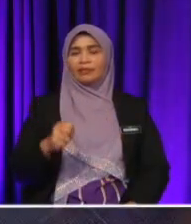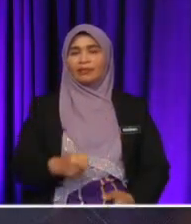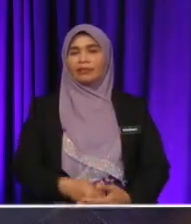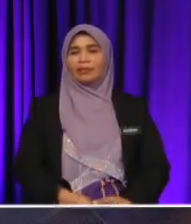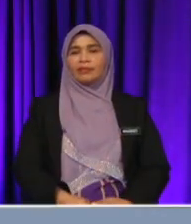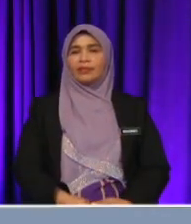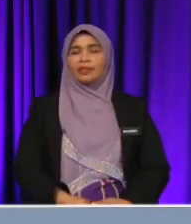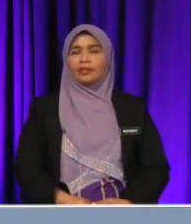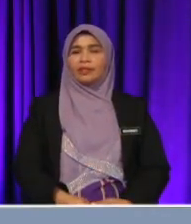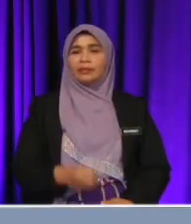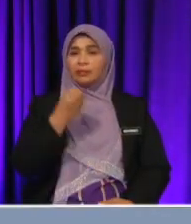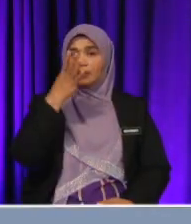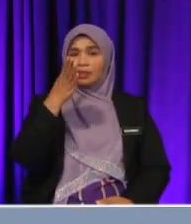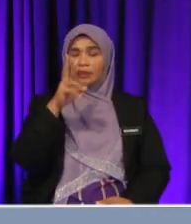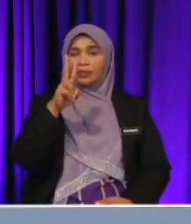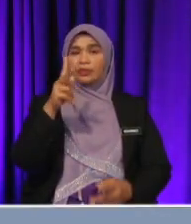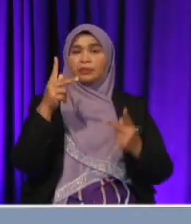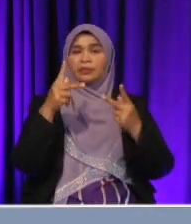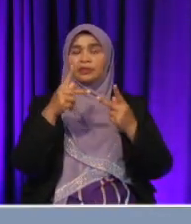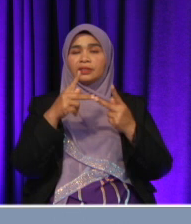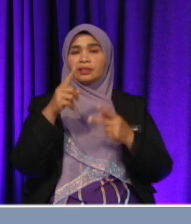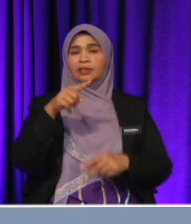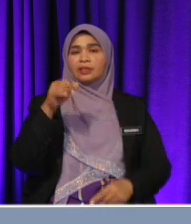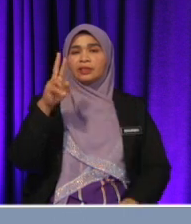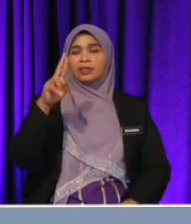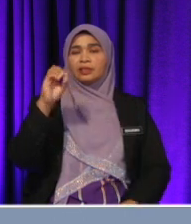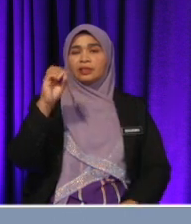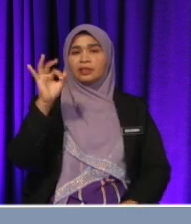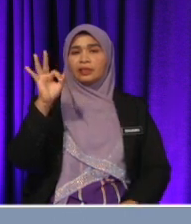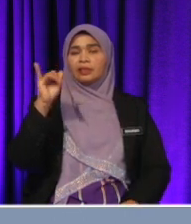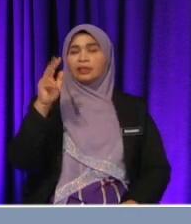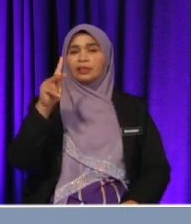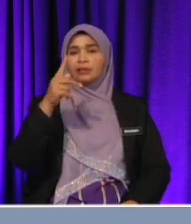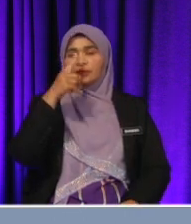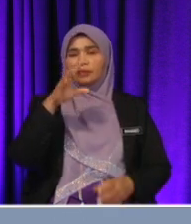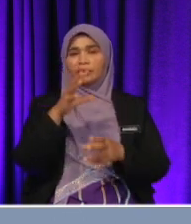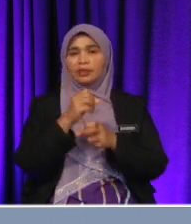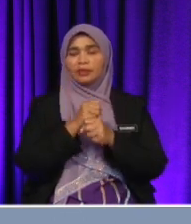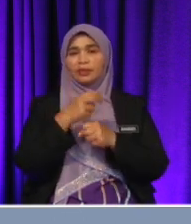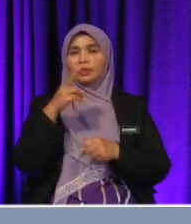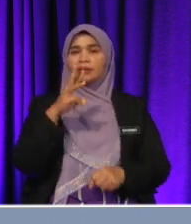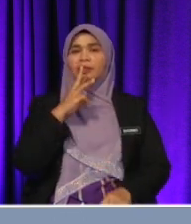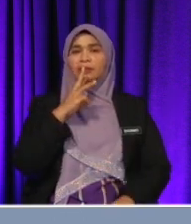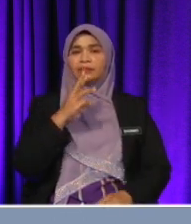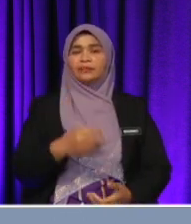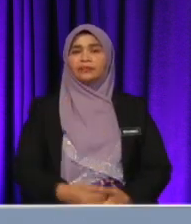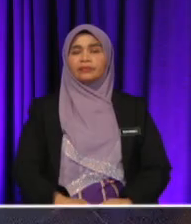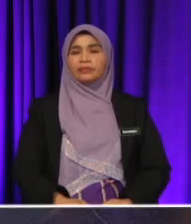Nyatakan dua penyesuaian zerofi untuk mendapatkan ID habitatnya